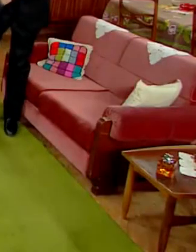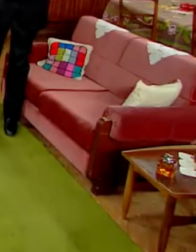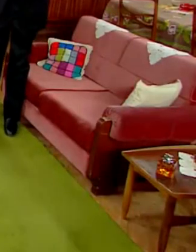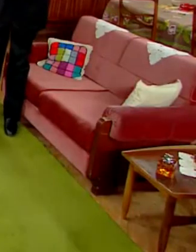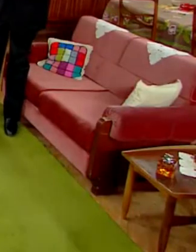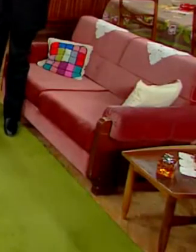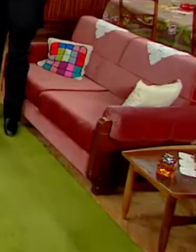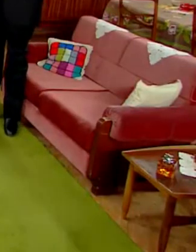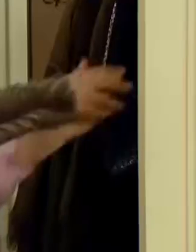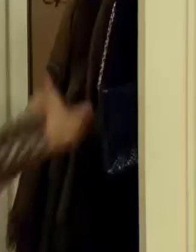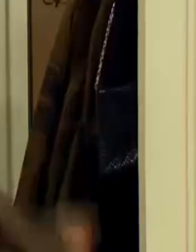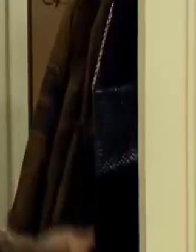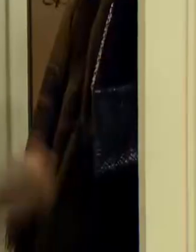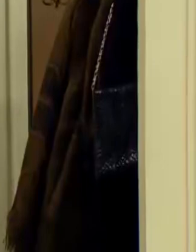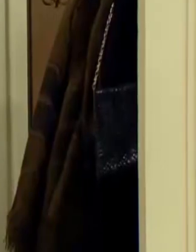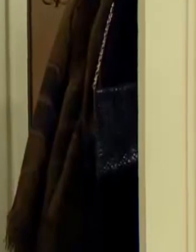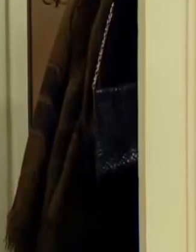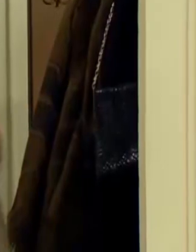vermiyor.